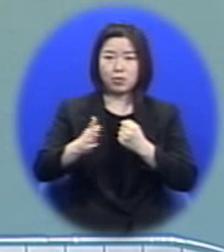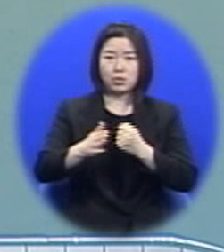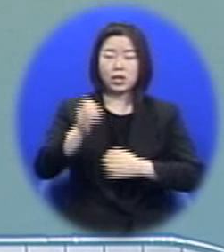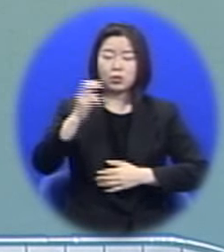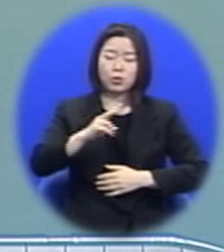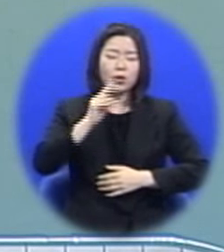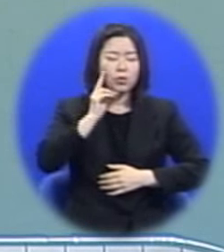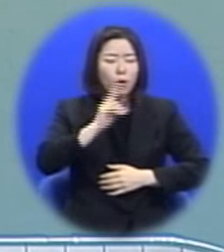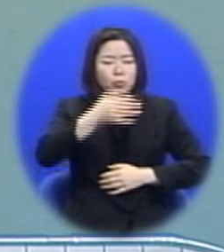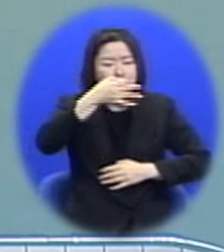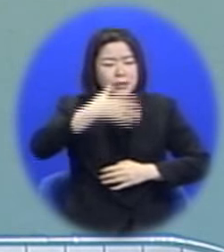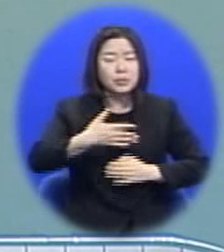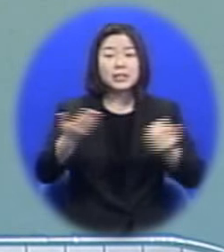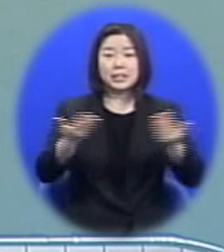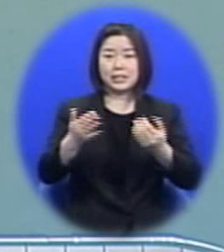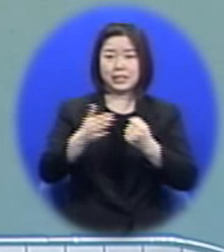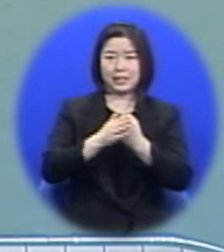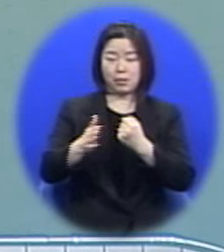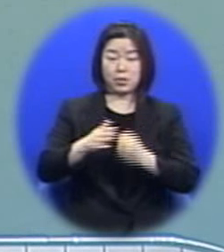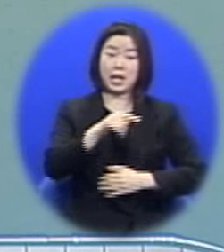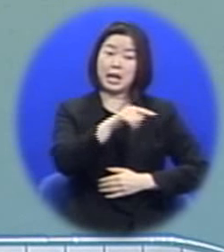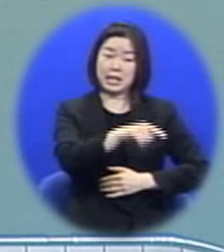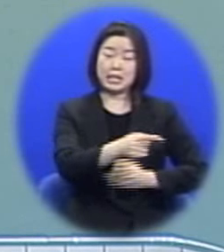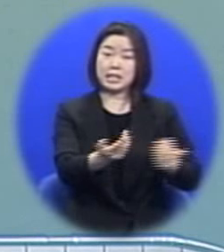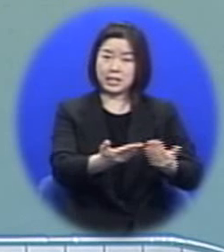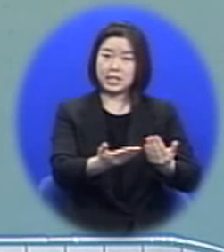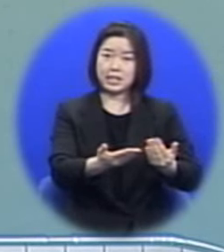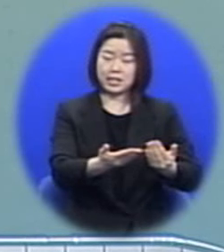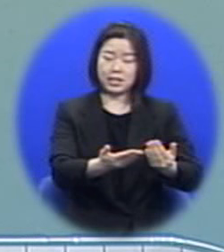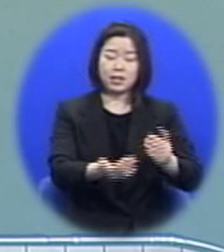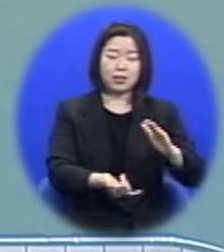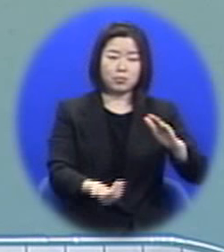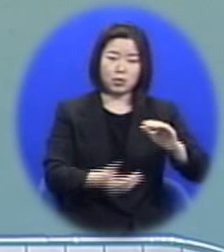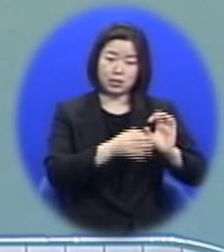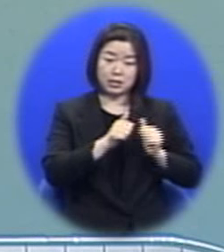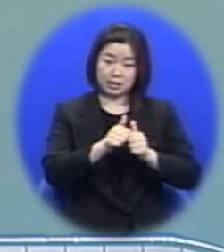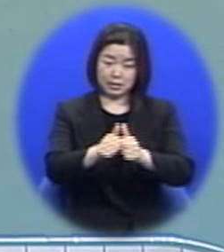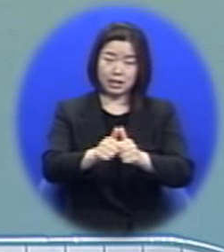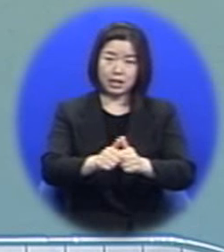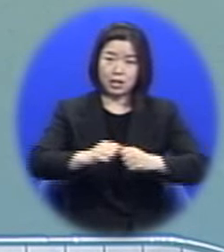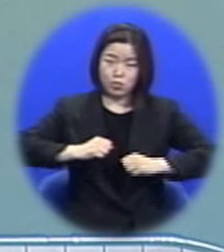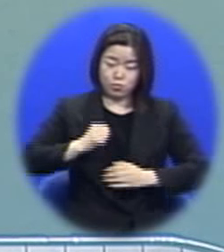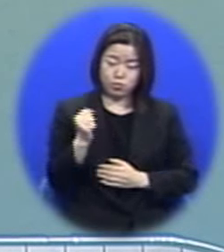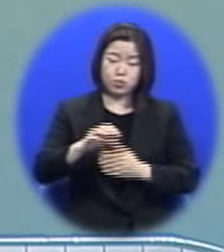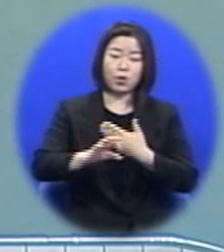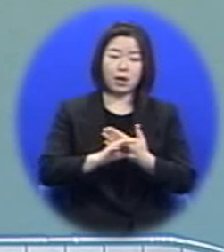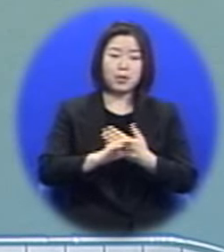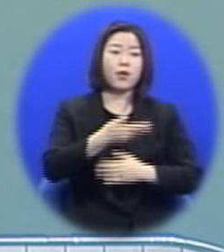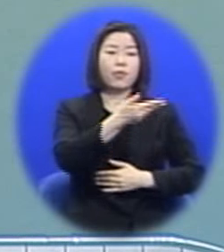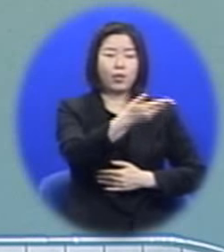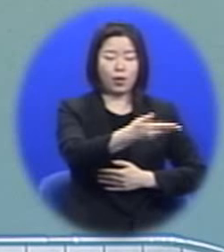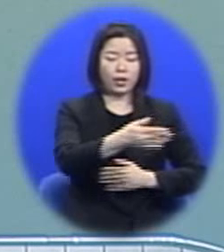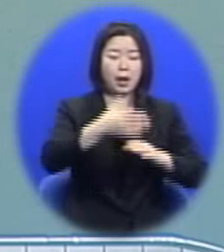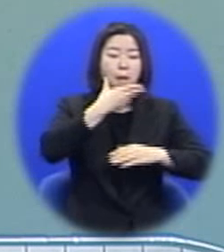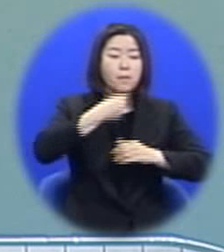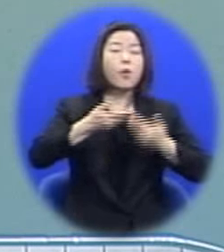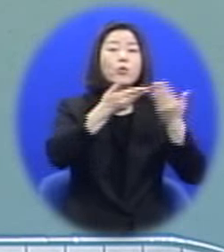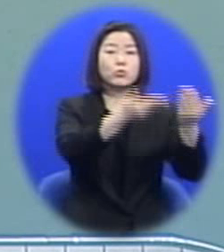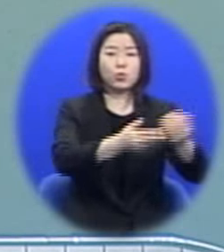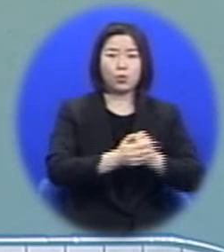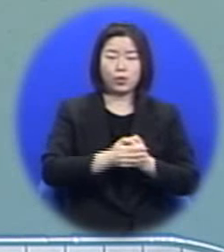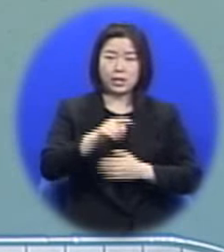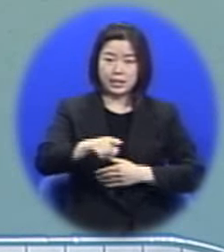일이니까. 하나님이 이렇게 하면 내가 너에게 이런 복을 주겠다고. 이 땅에서 잘